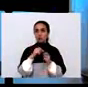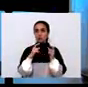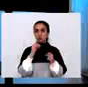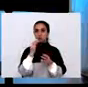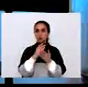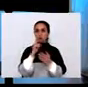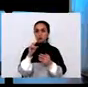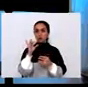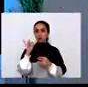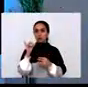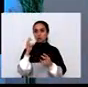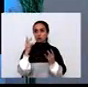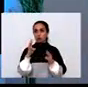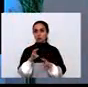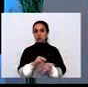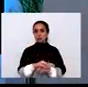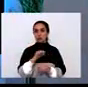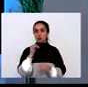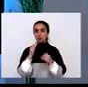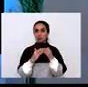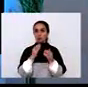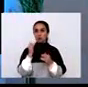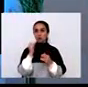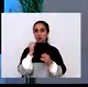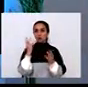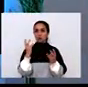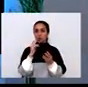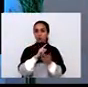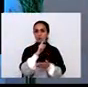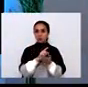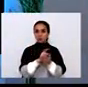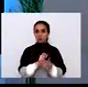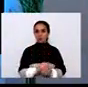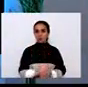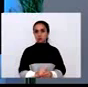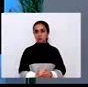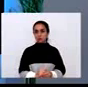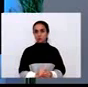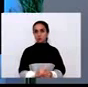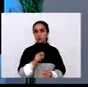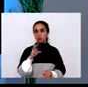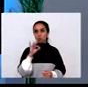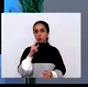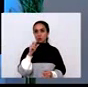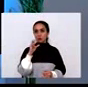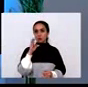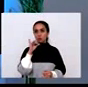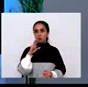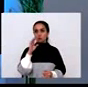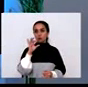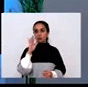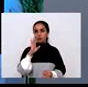И, запятая не нужна. Перед союзом А, запятая, обязательно. То гаснут в